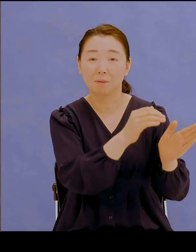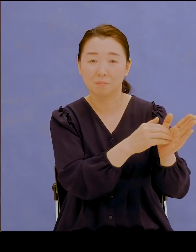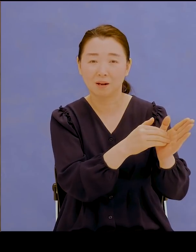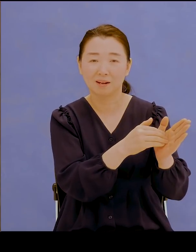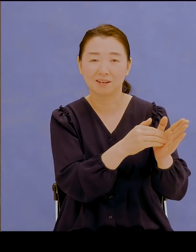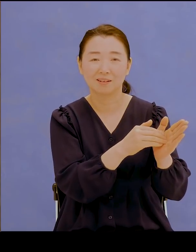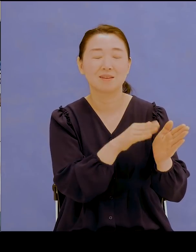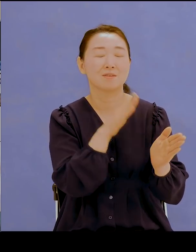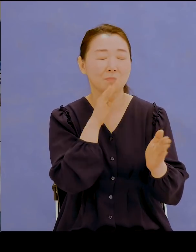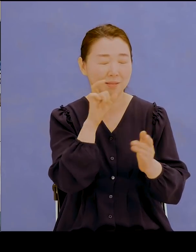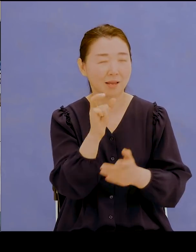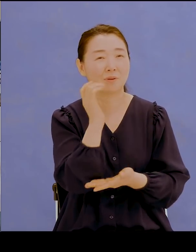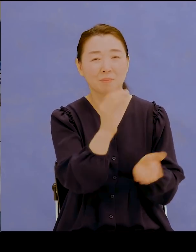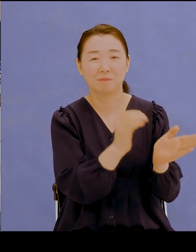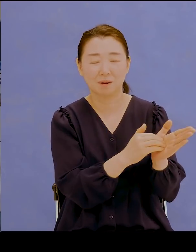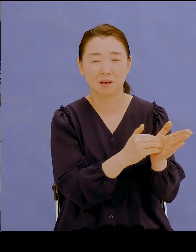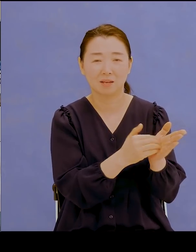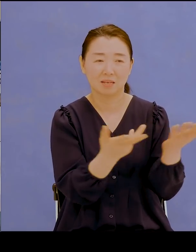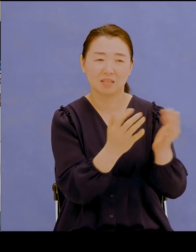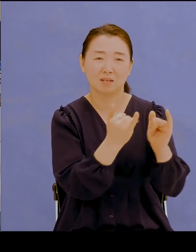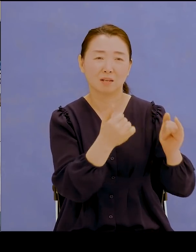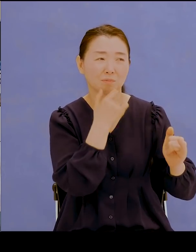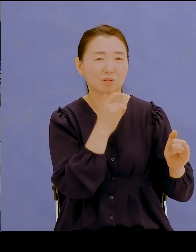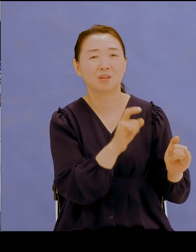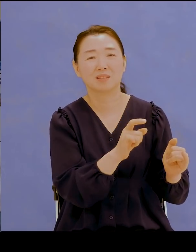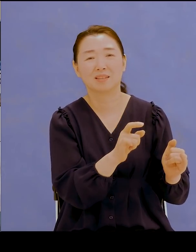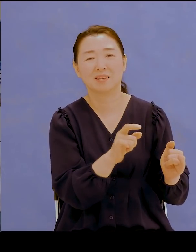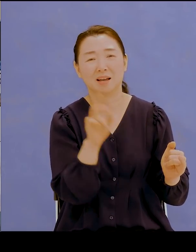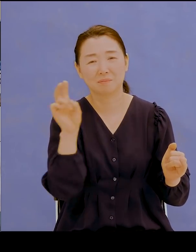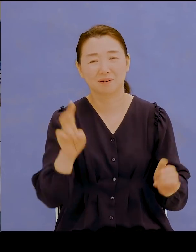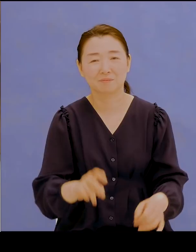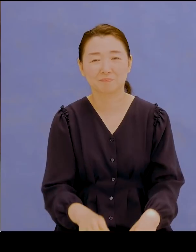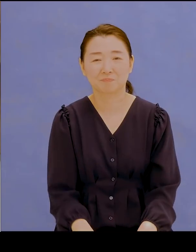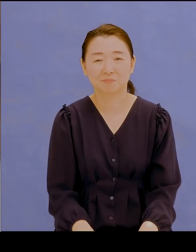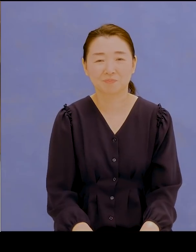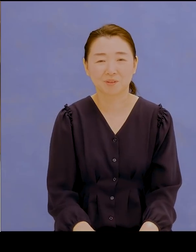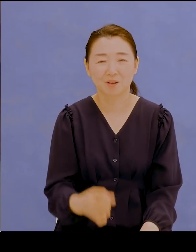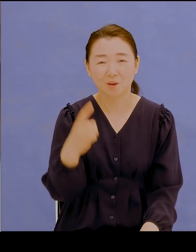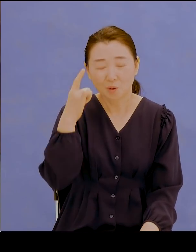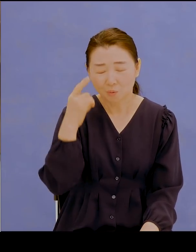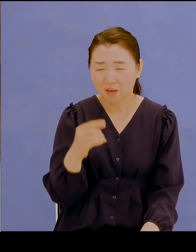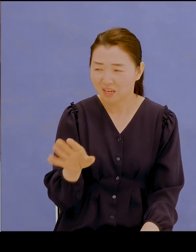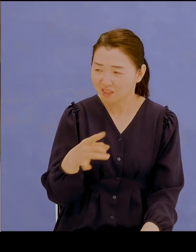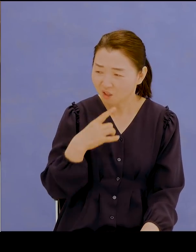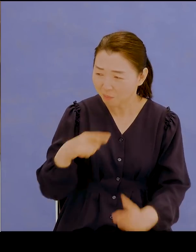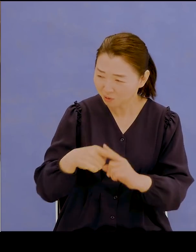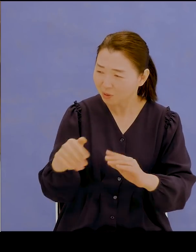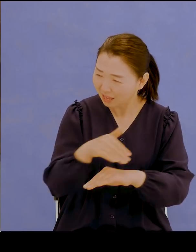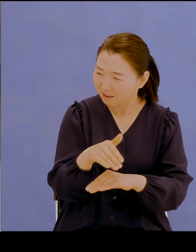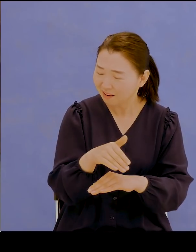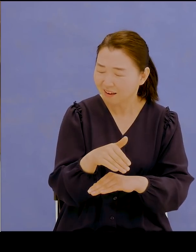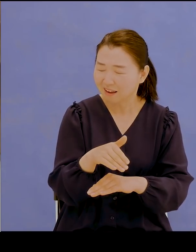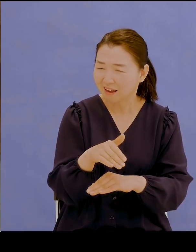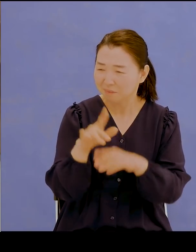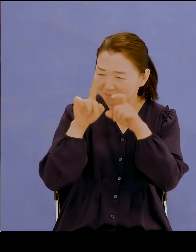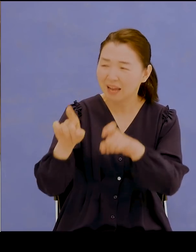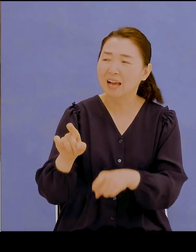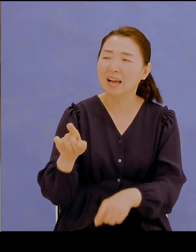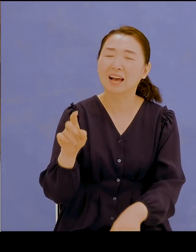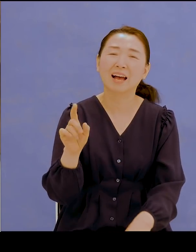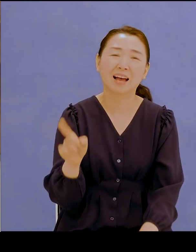이렇게 융통성 없이. 그럼 일하는 사람들이 싫어하실 수도 있겠네요. 싫어하죠. 싫어하죠. 자기만 교회 다니냐 이랬을 거 아니에요. 그렇죠, 그렇죠. 근데 물론